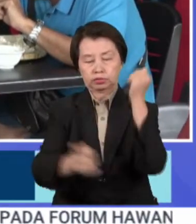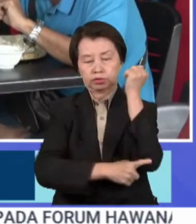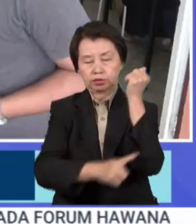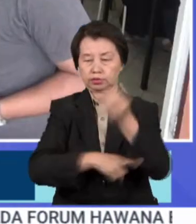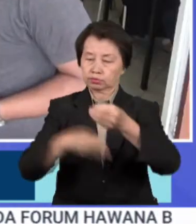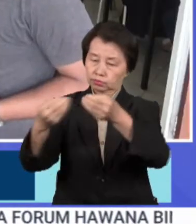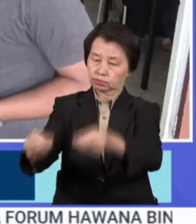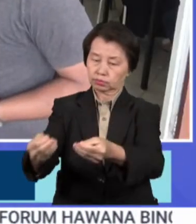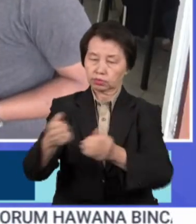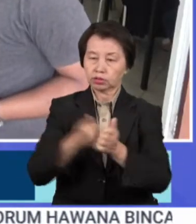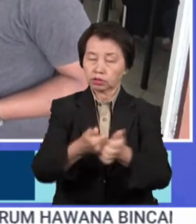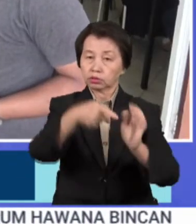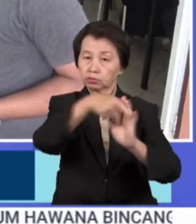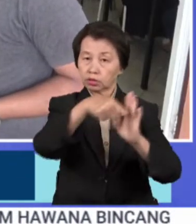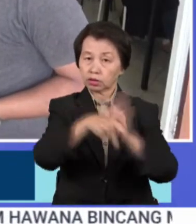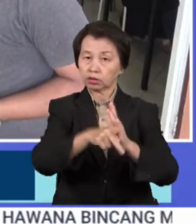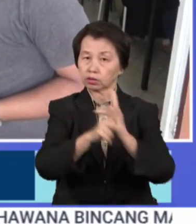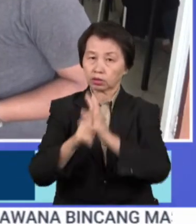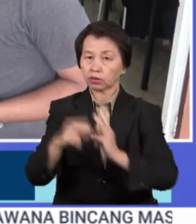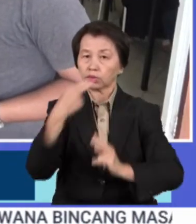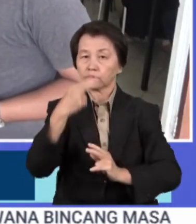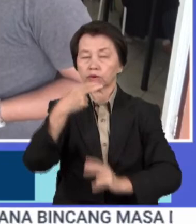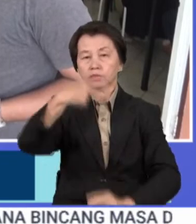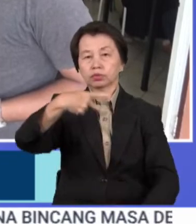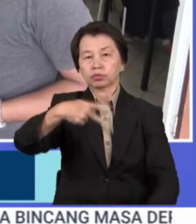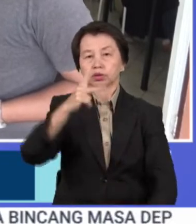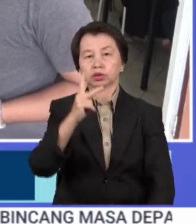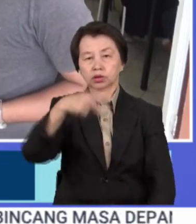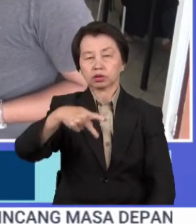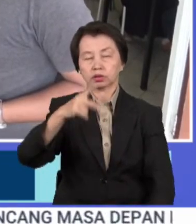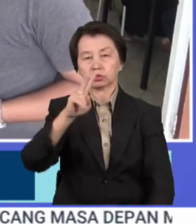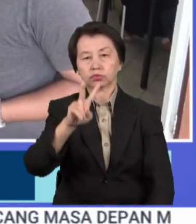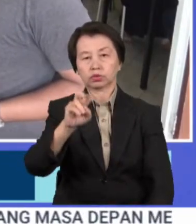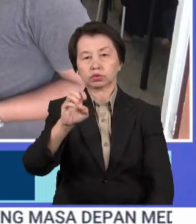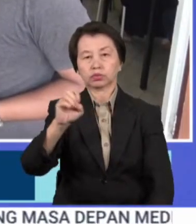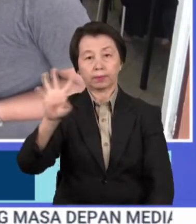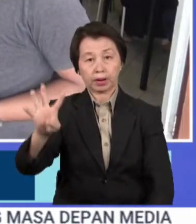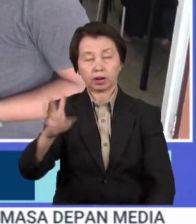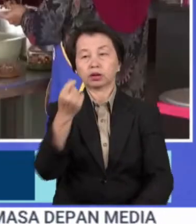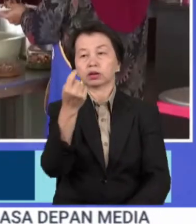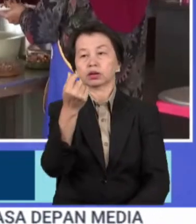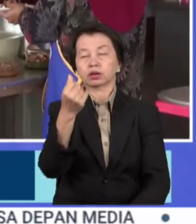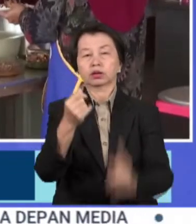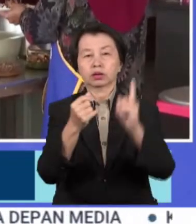mengikut peraturan-peraturan kawalan hasil tembakau PPKHT 2004 bernilai